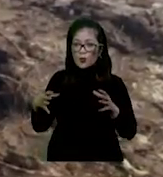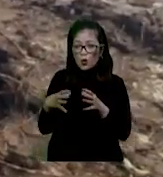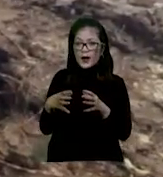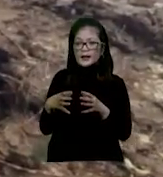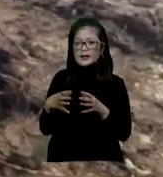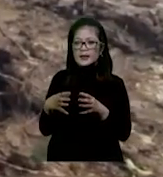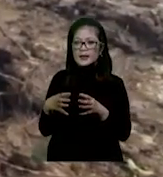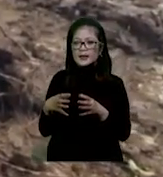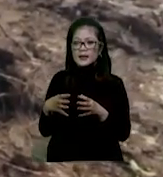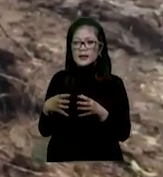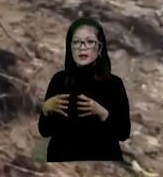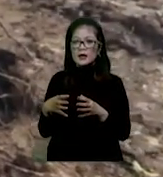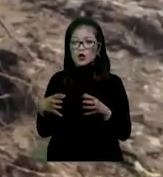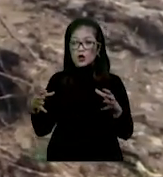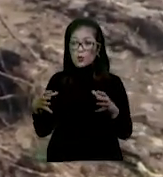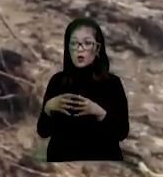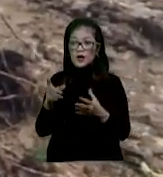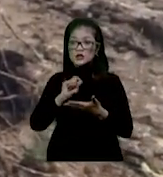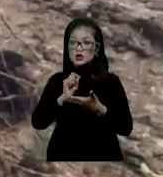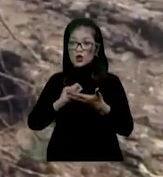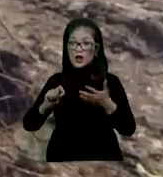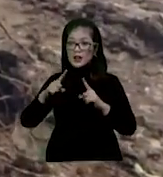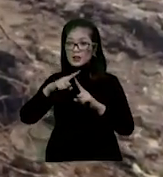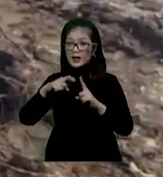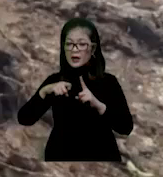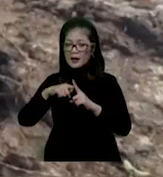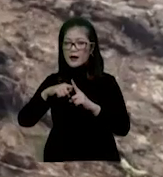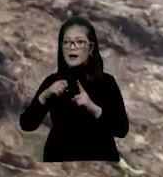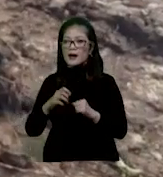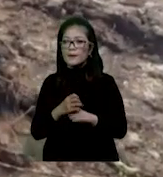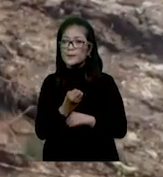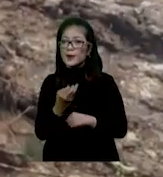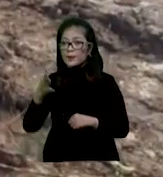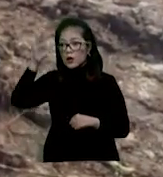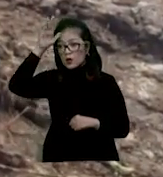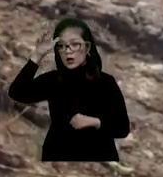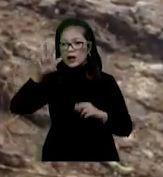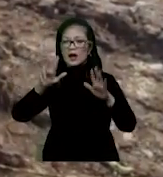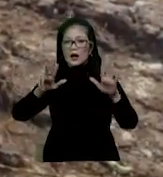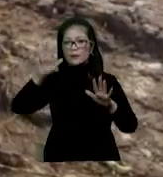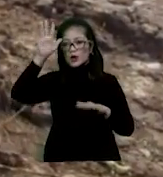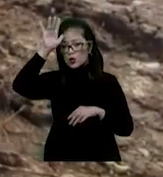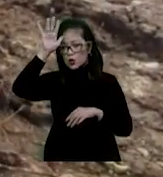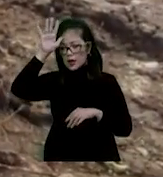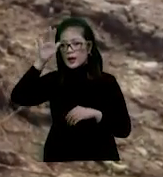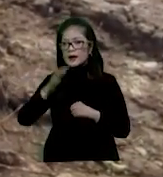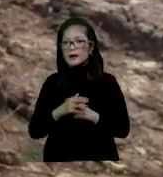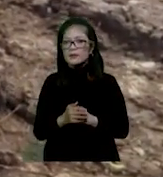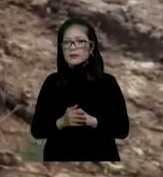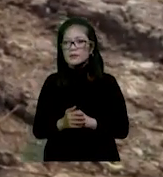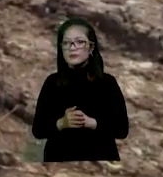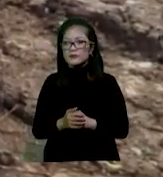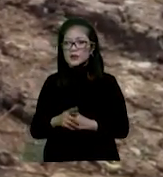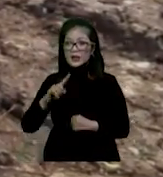rombongan kepala sekolah TK. Ada berapa emang orang memang? Di dalamnya itu ada 8 orang. Yang terdiri dari 6